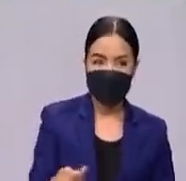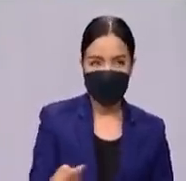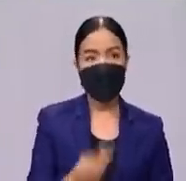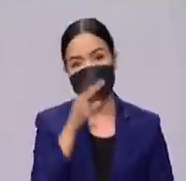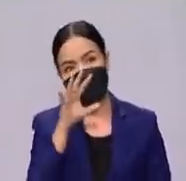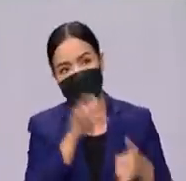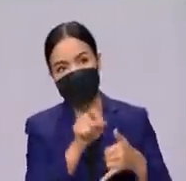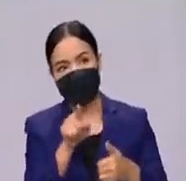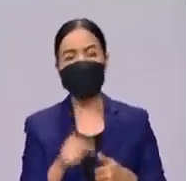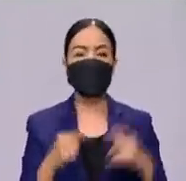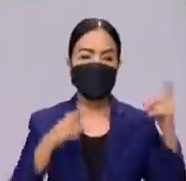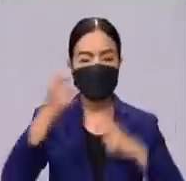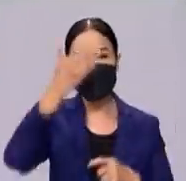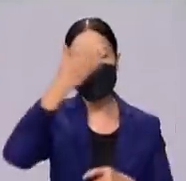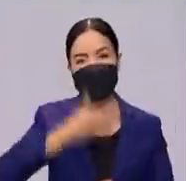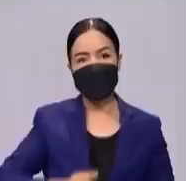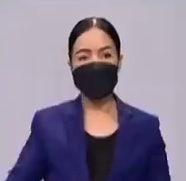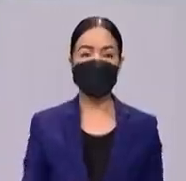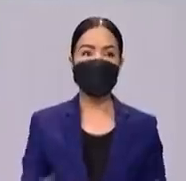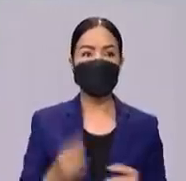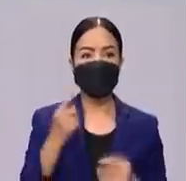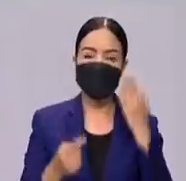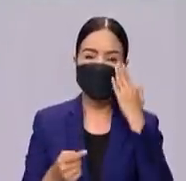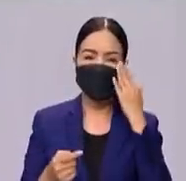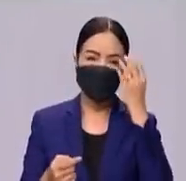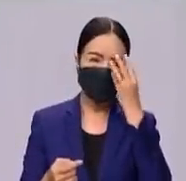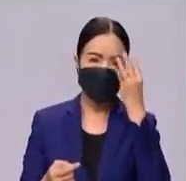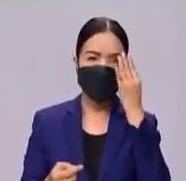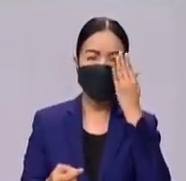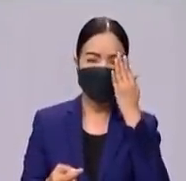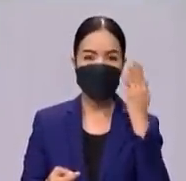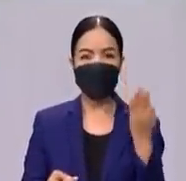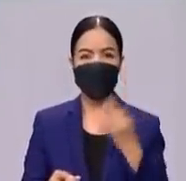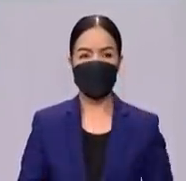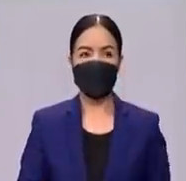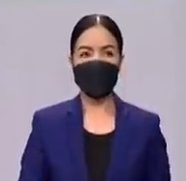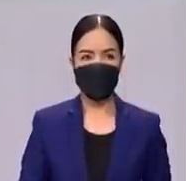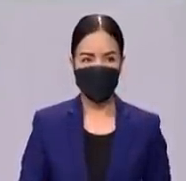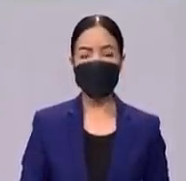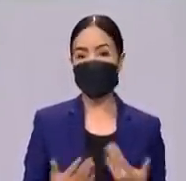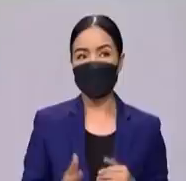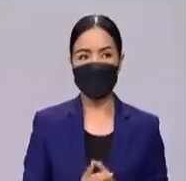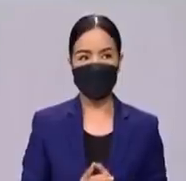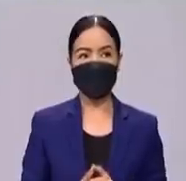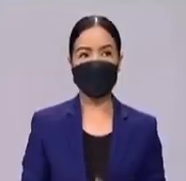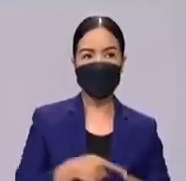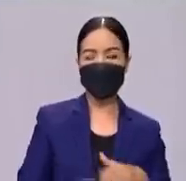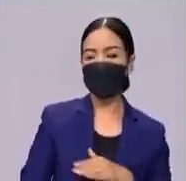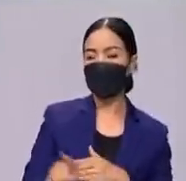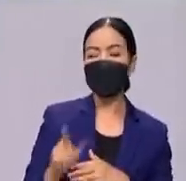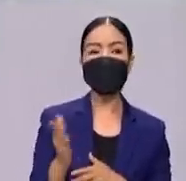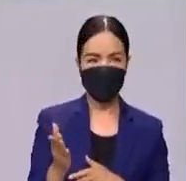ห็นนายเปรมชัยเนี่ยมีสีหน้าเรียบเฉยที่ดวงตาท่านซ้ายนะคะมีผ้าก๊อซปิดตาเอาไว้หลังจากนั้นก็ได้เข้าไปที่จุดคัดกรองก่อน